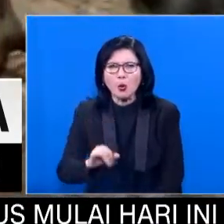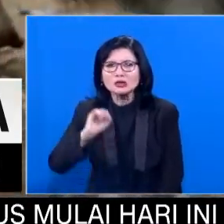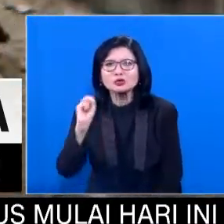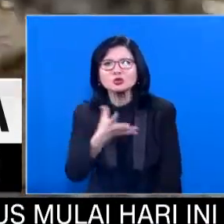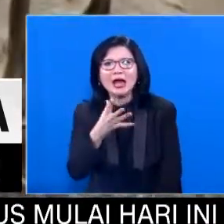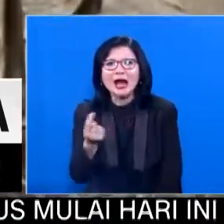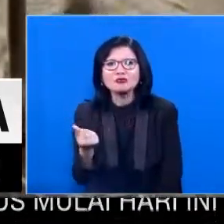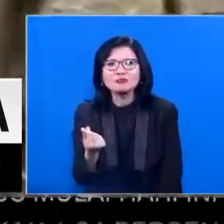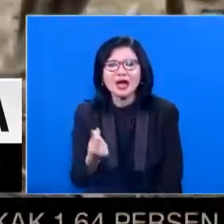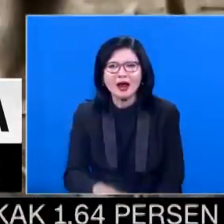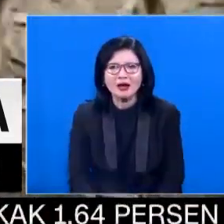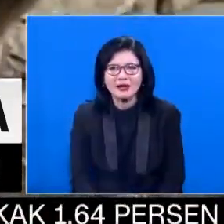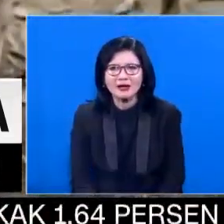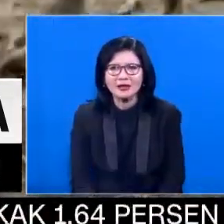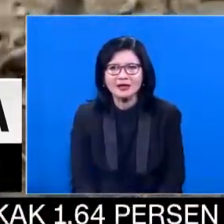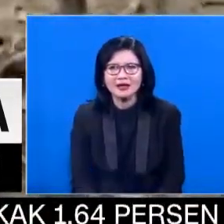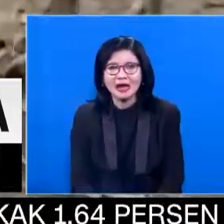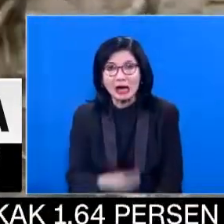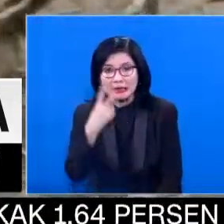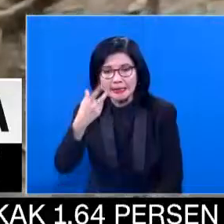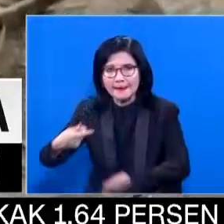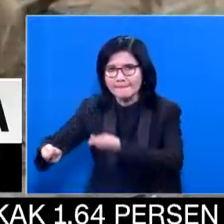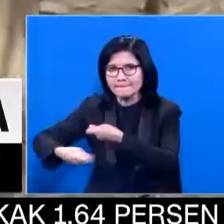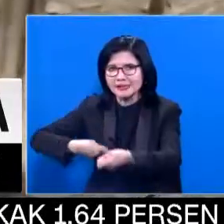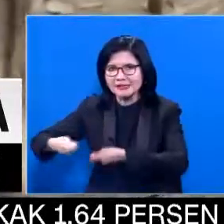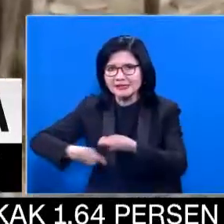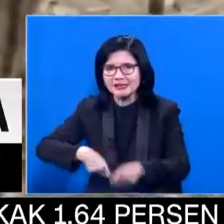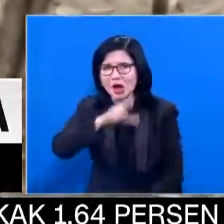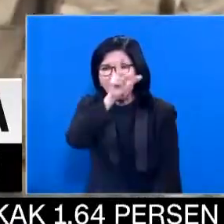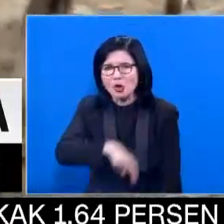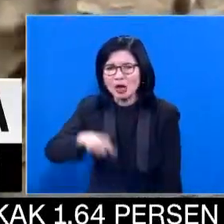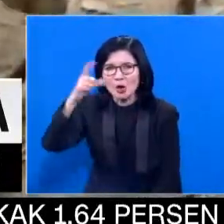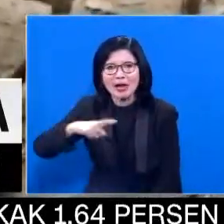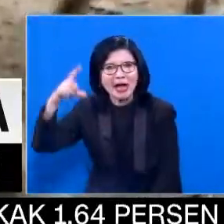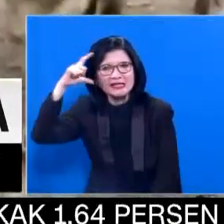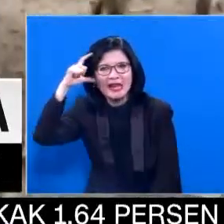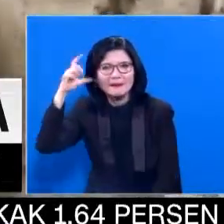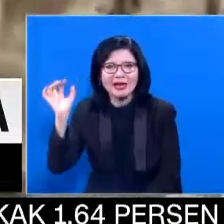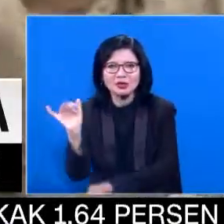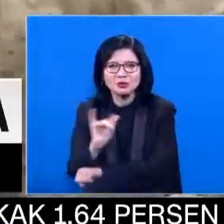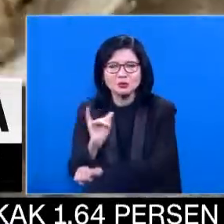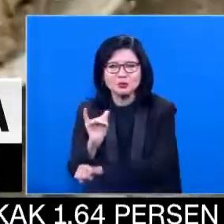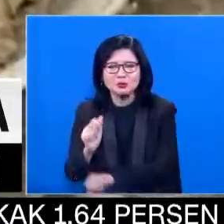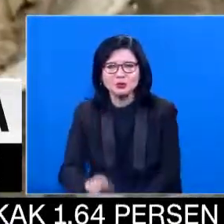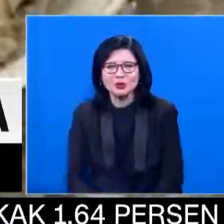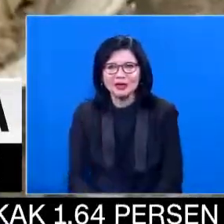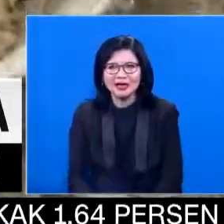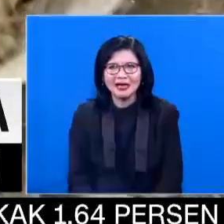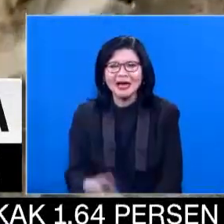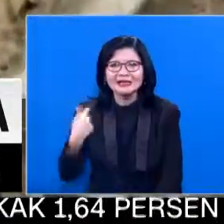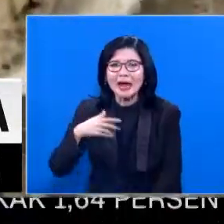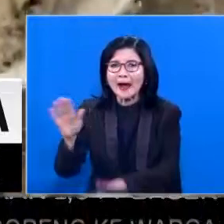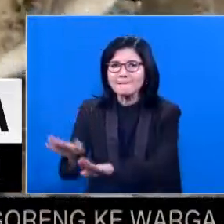pasaran. Melihat sisi bisnis tersebut, warga Sleman, Daerah Istimewa Yogyakarta, Langgoso Aswin,